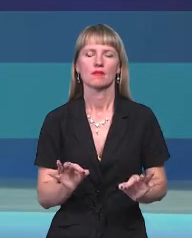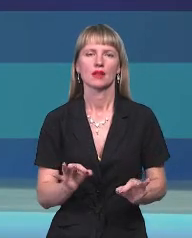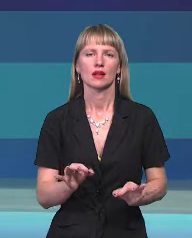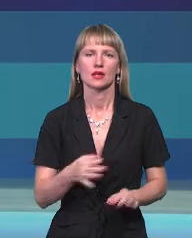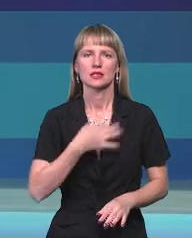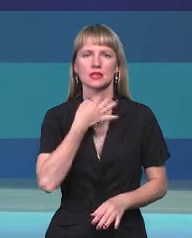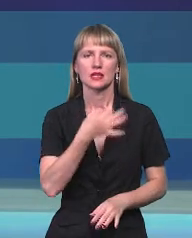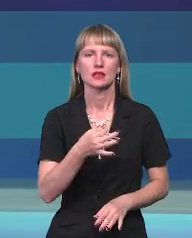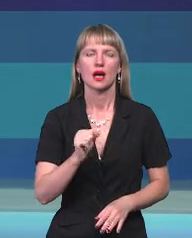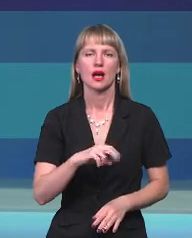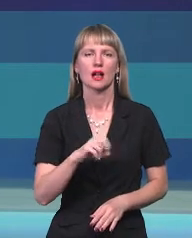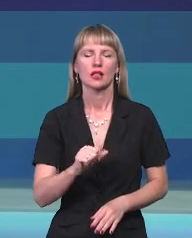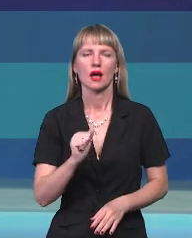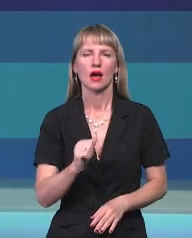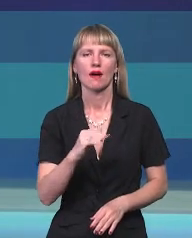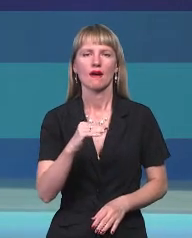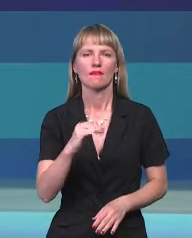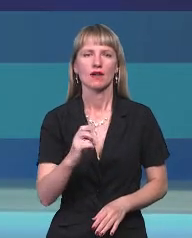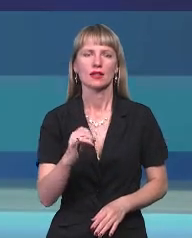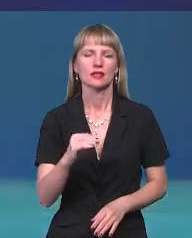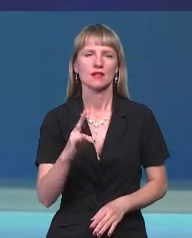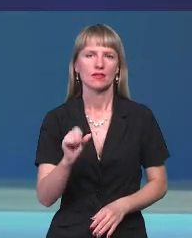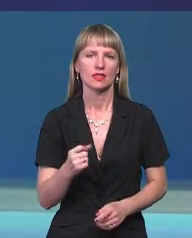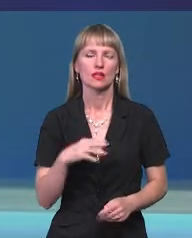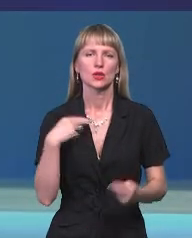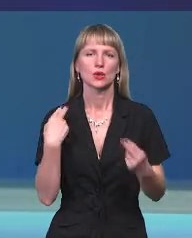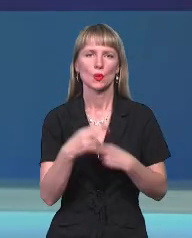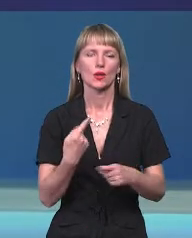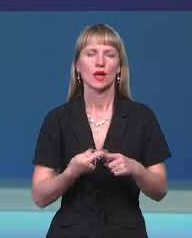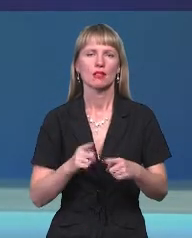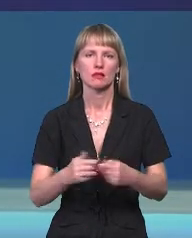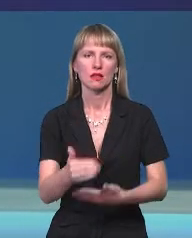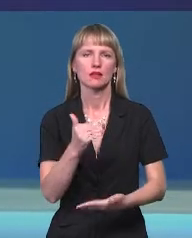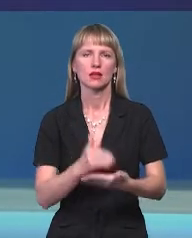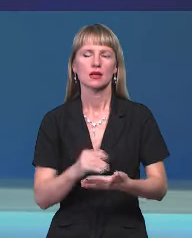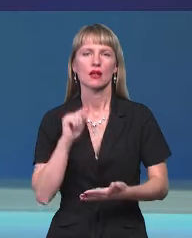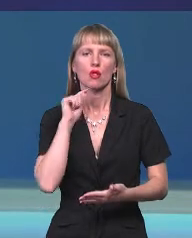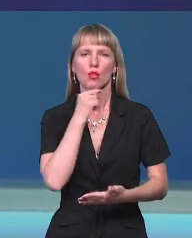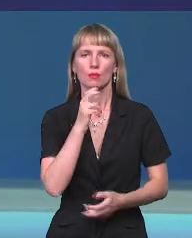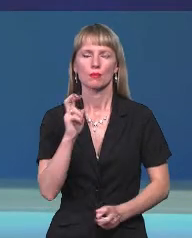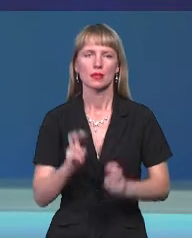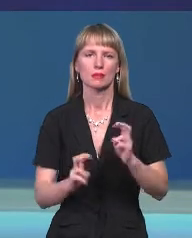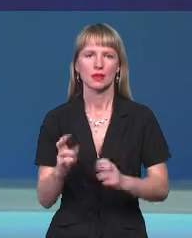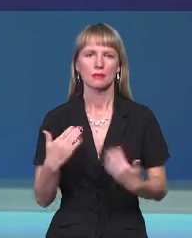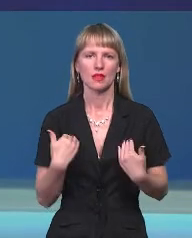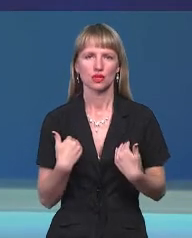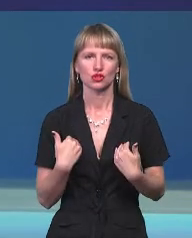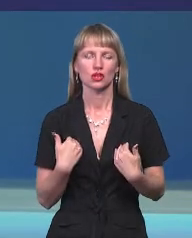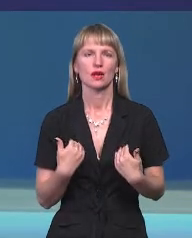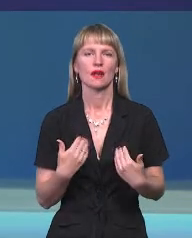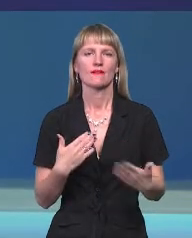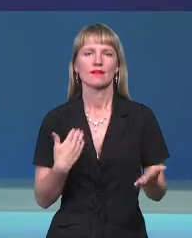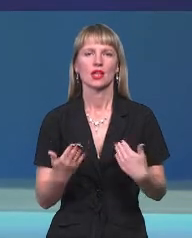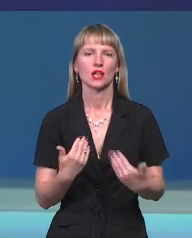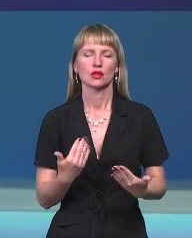Алла Афанасівна, заборгованість заробітної плати – це наслідки економіки підприємств наших.